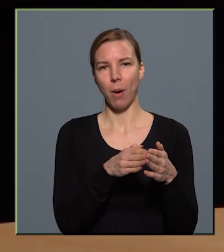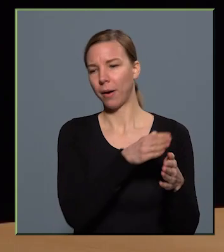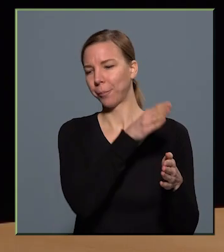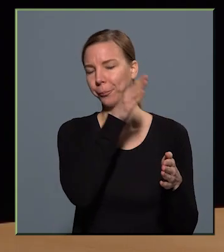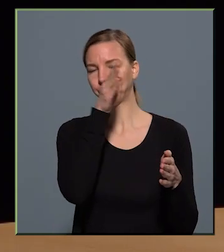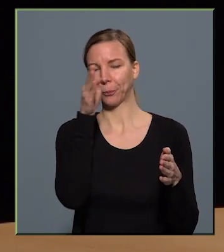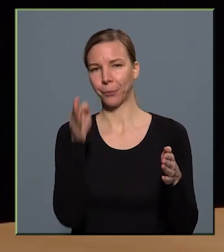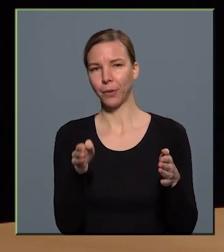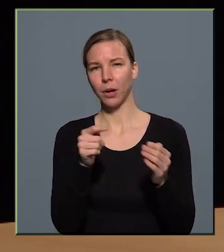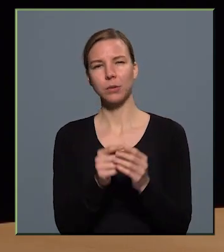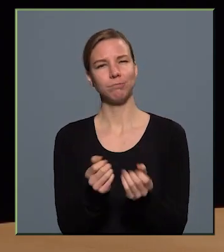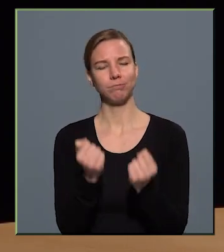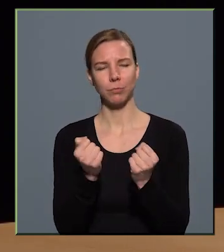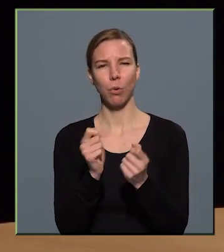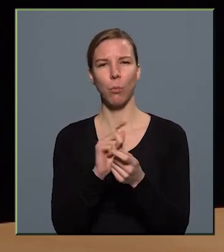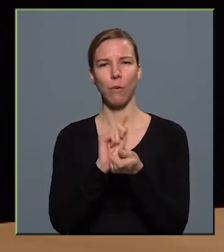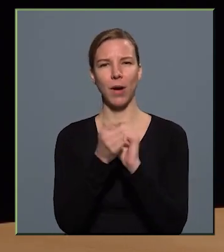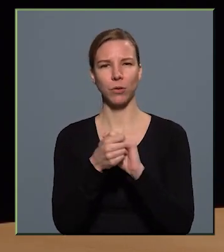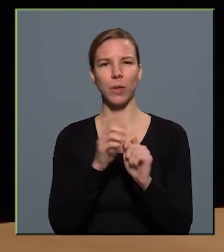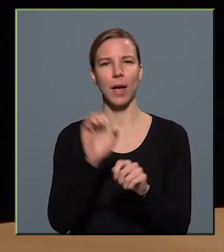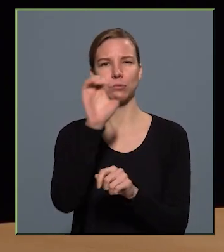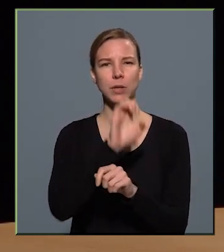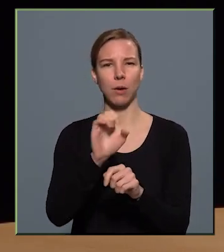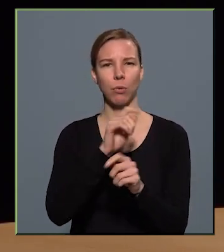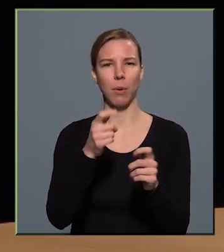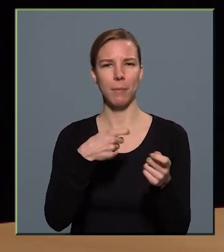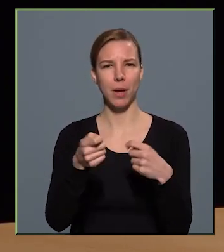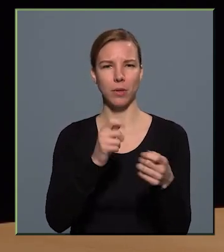európai piacot is érintő változás volt, az tulajdonképpen a piacnyitás volt.